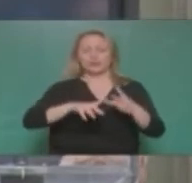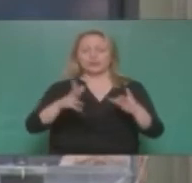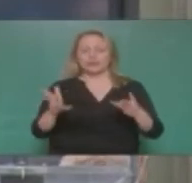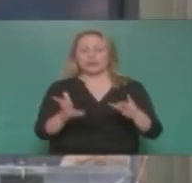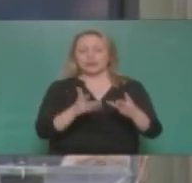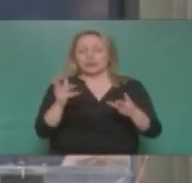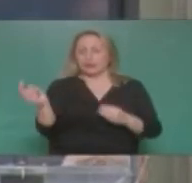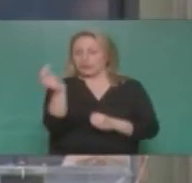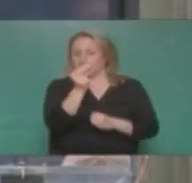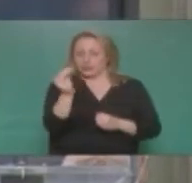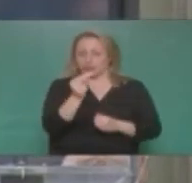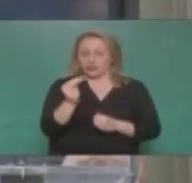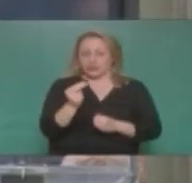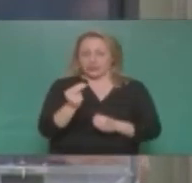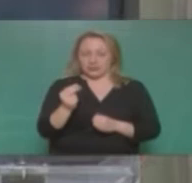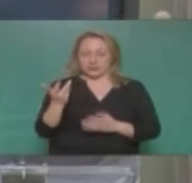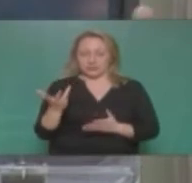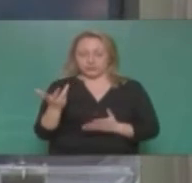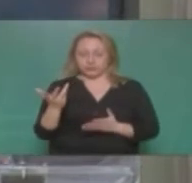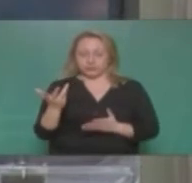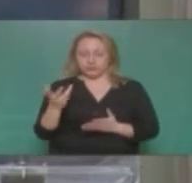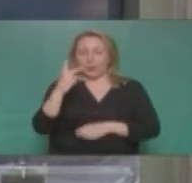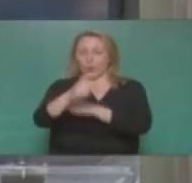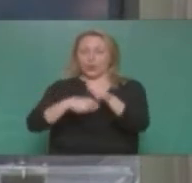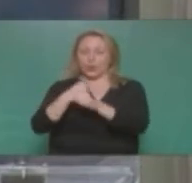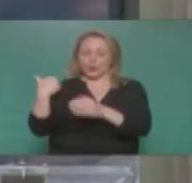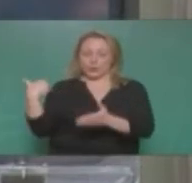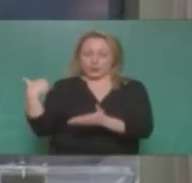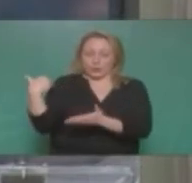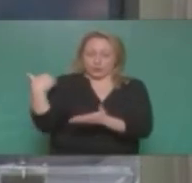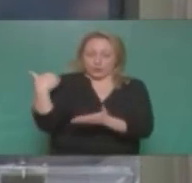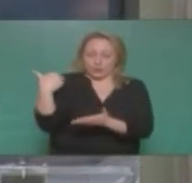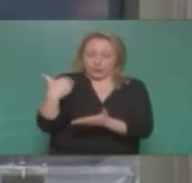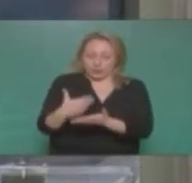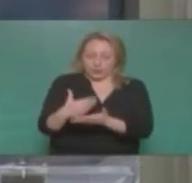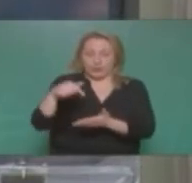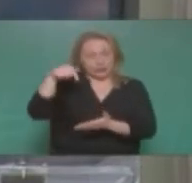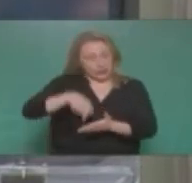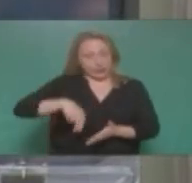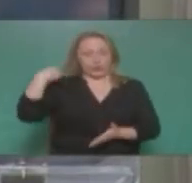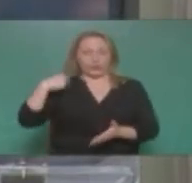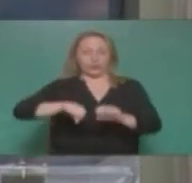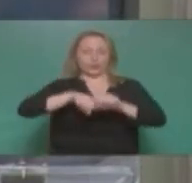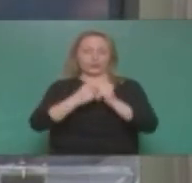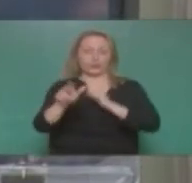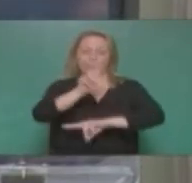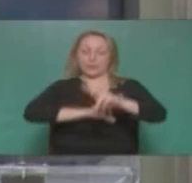τα θέματα, τα οποία εδώ και αρκετά χρόνια, τα οποία έχουν απασχολήσει και το Δημοτικό Συμβούλιο,